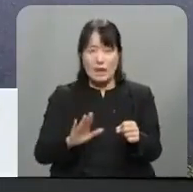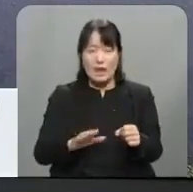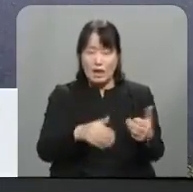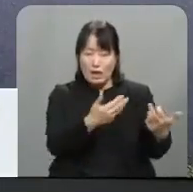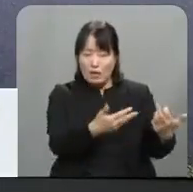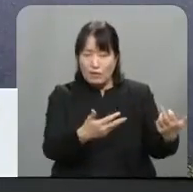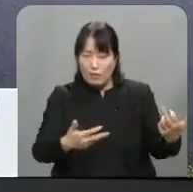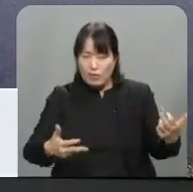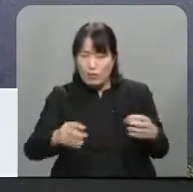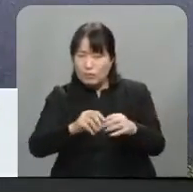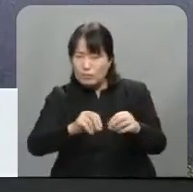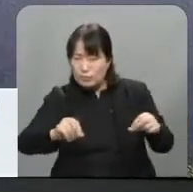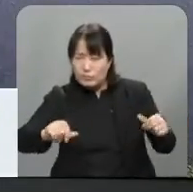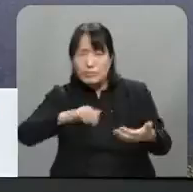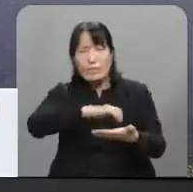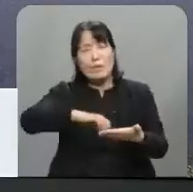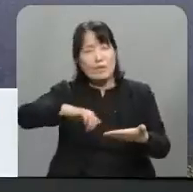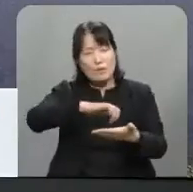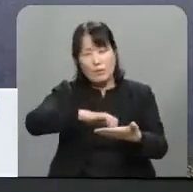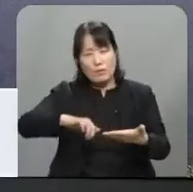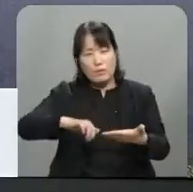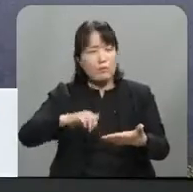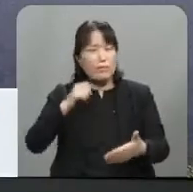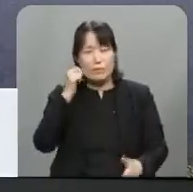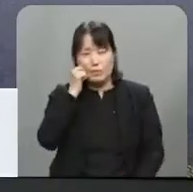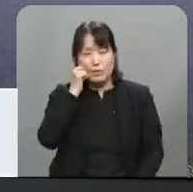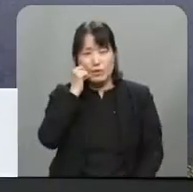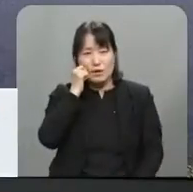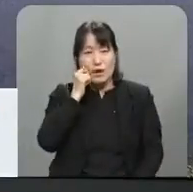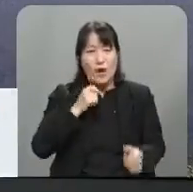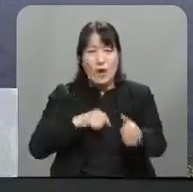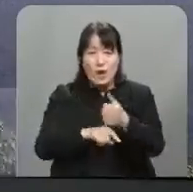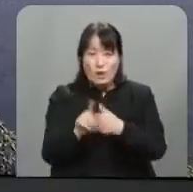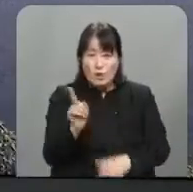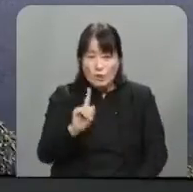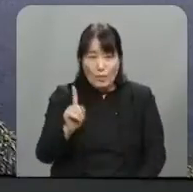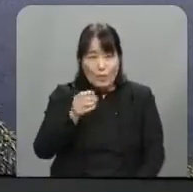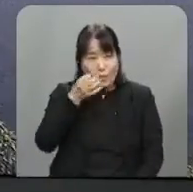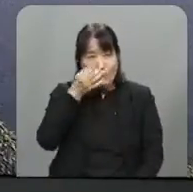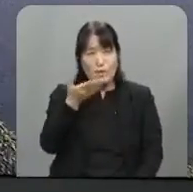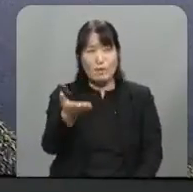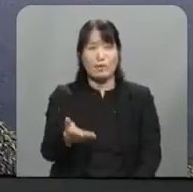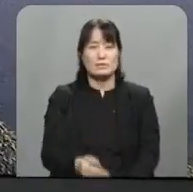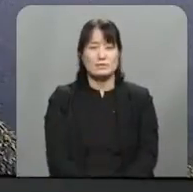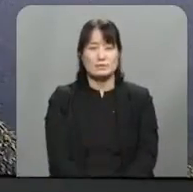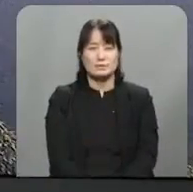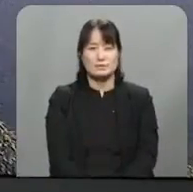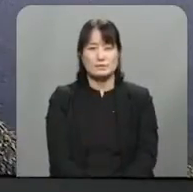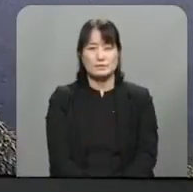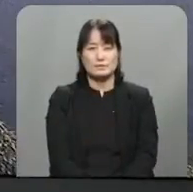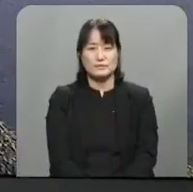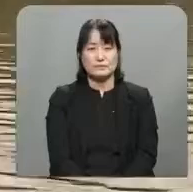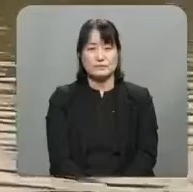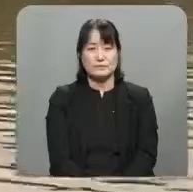하천의 쌓인 흙더미를 지울 엄두도 내지 못하고 있는데요 어찌된 영문인지 하초의 기자가 취재했습니다